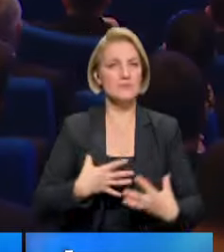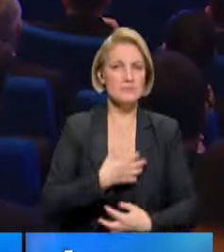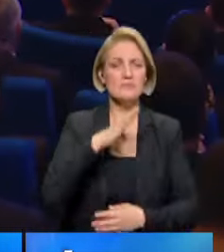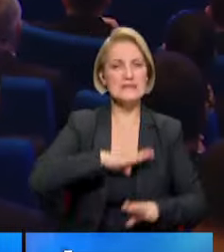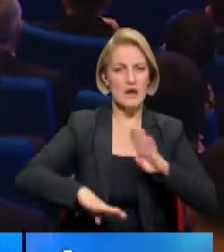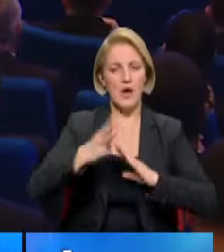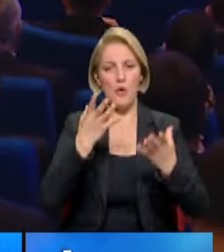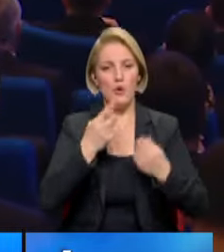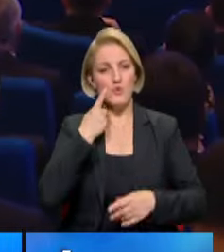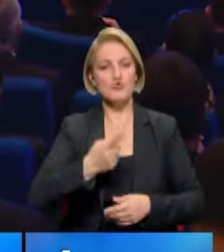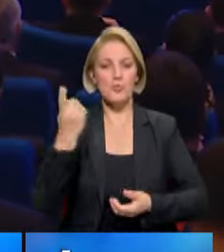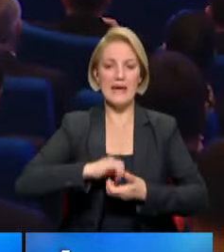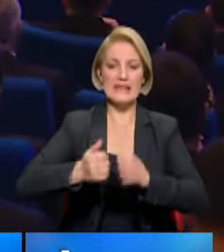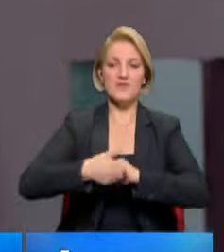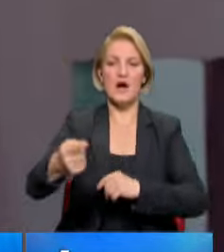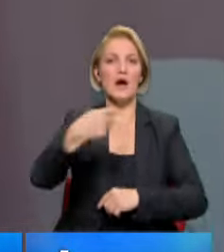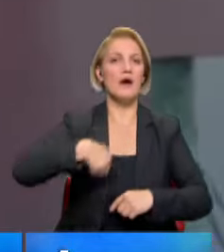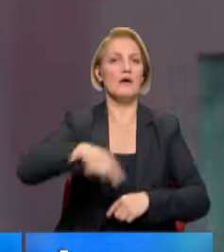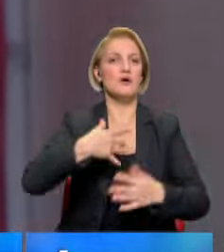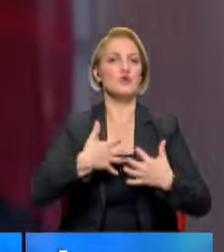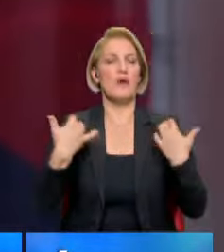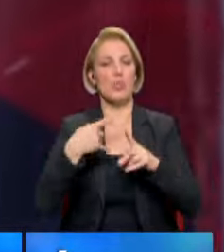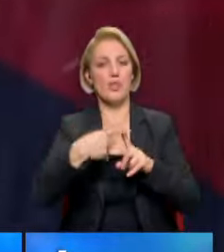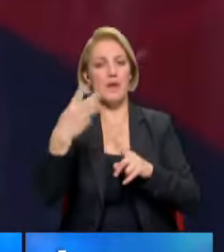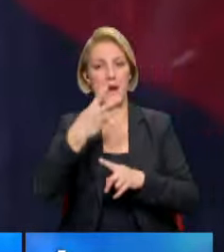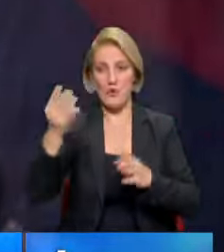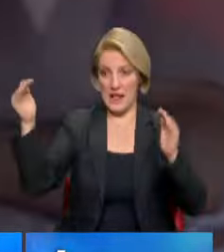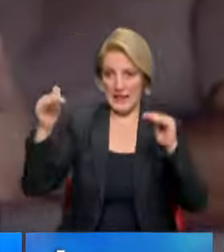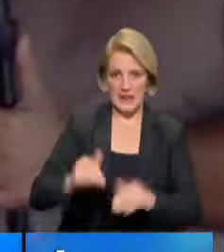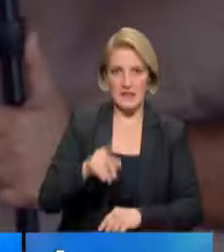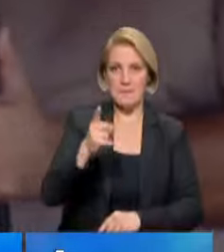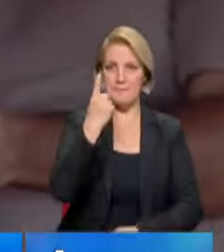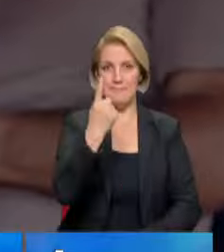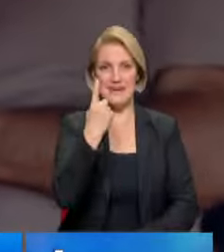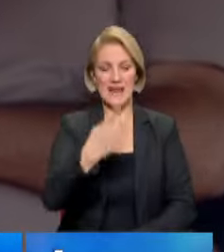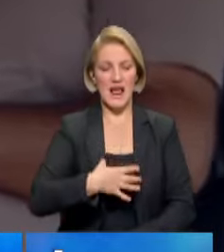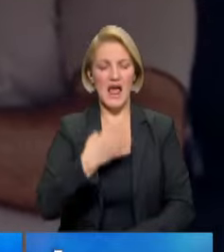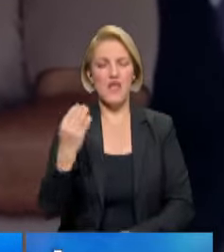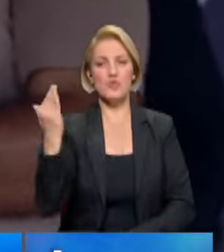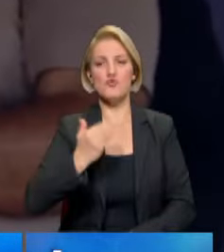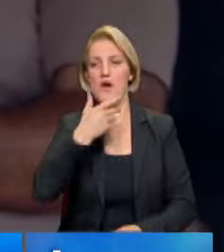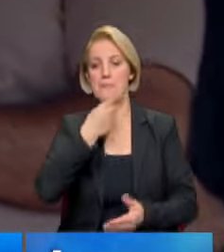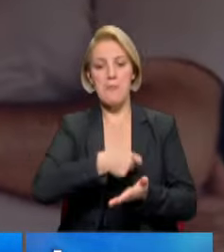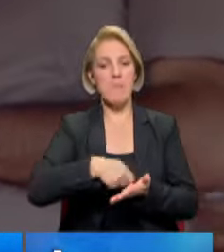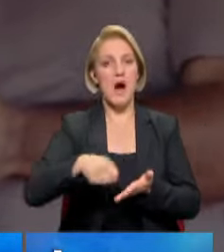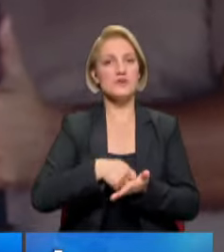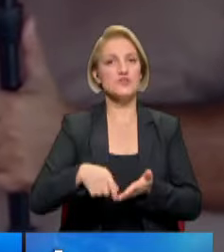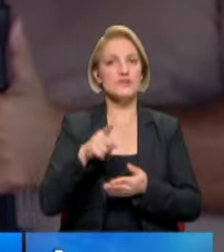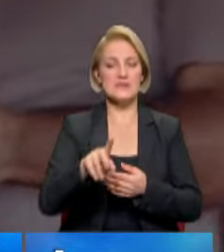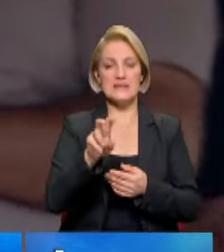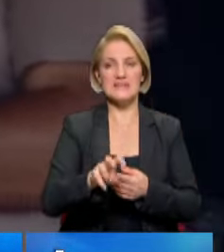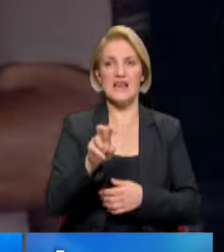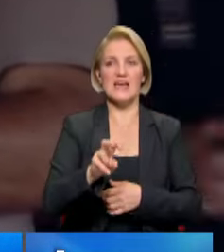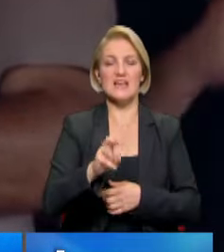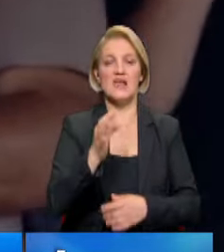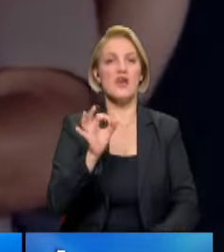bulunsa da Cumhur İttifakı'na güveniyor. Tayyip Erdoğan geldiğinde bir en düşük emekli maaşı